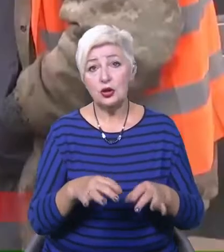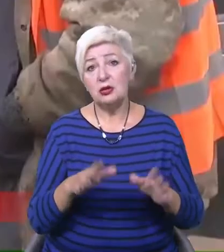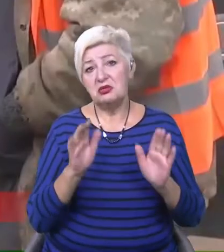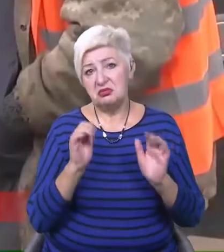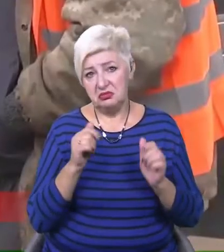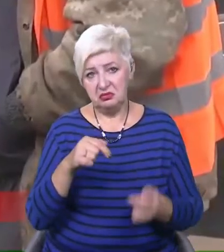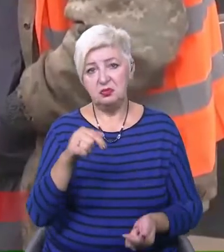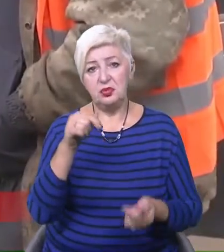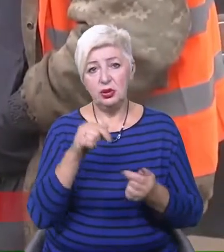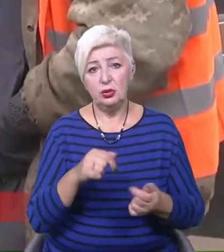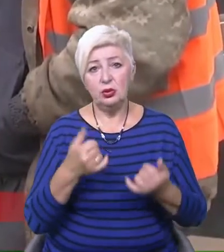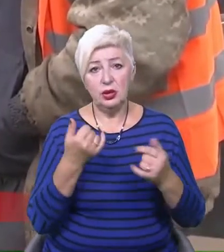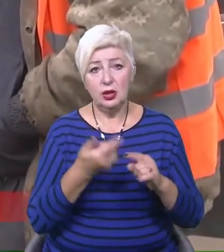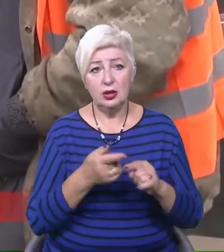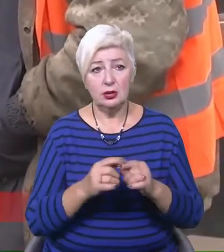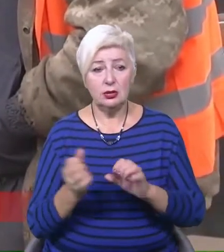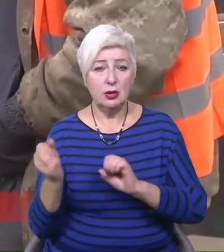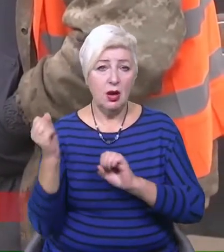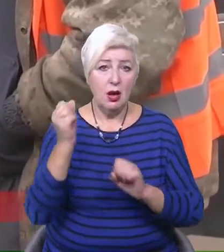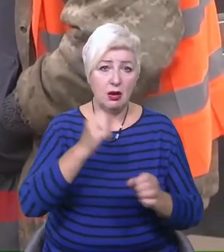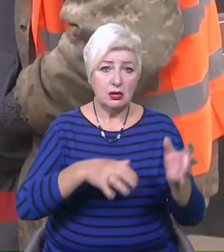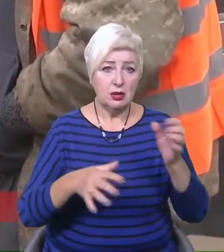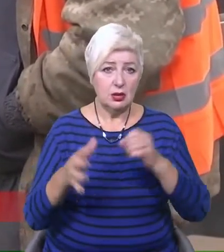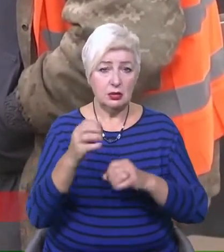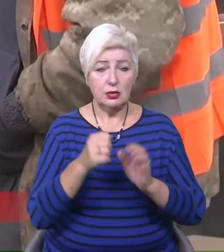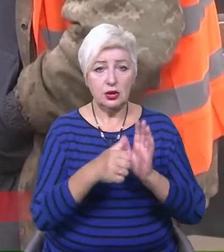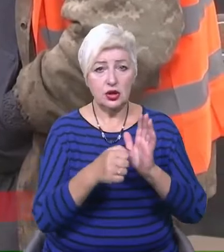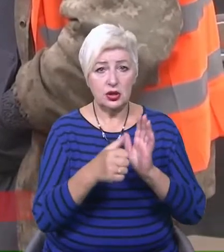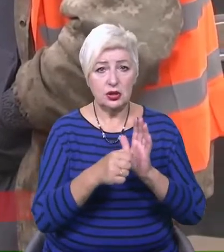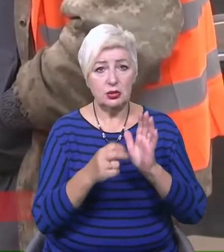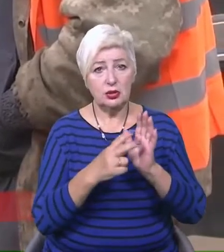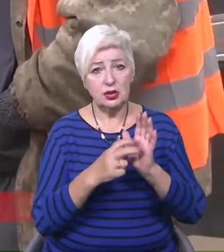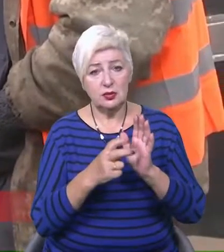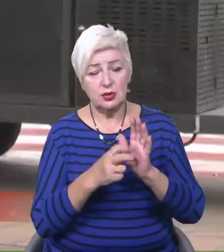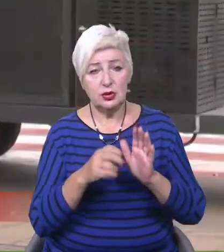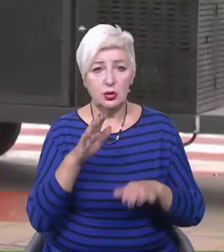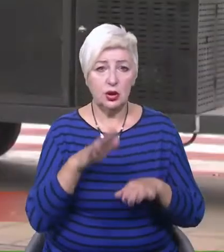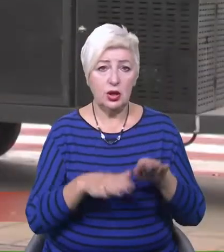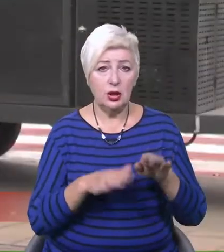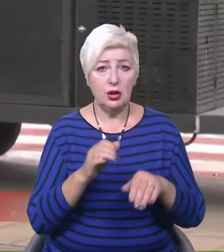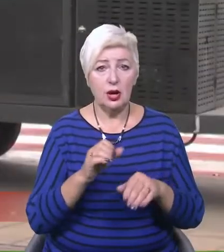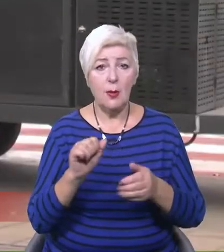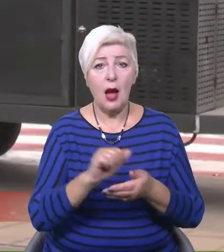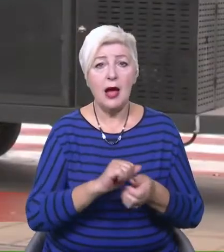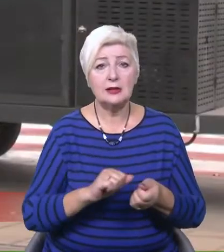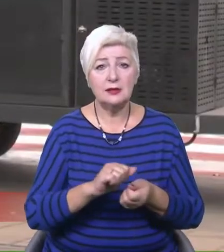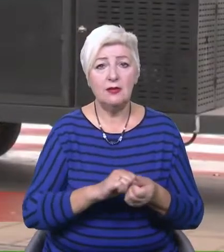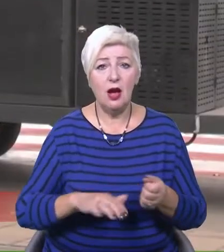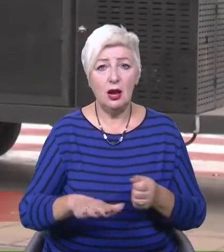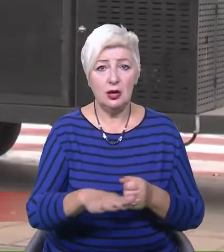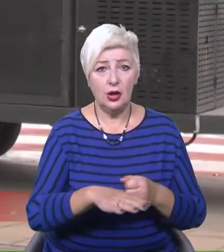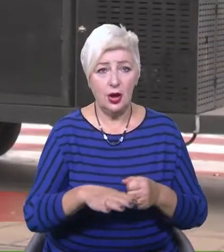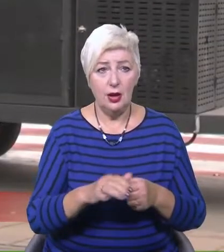для цього. Одна загрузка близько 600-700 кілограм асфальту. Ми задоволені